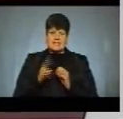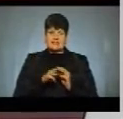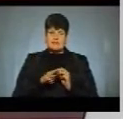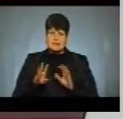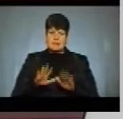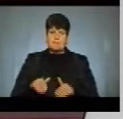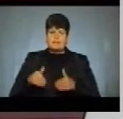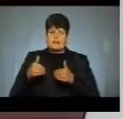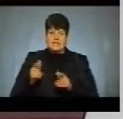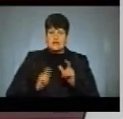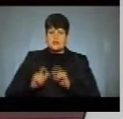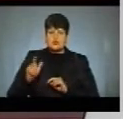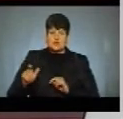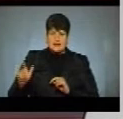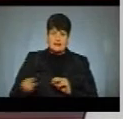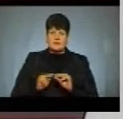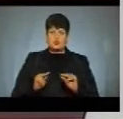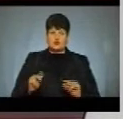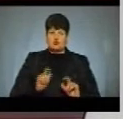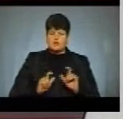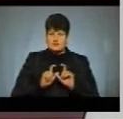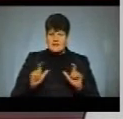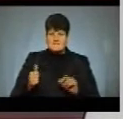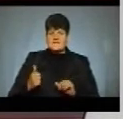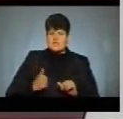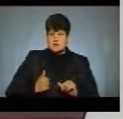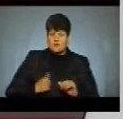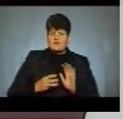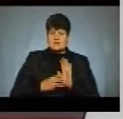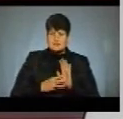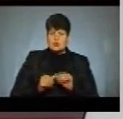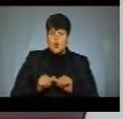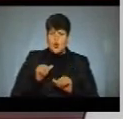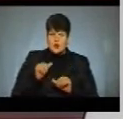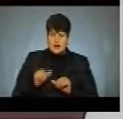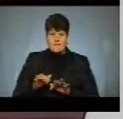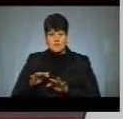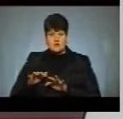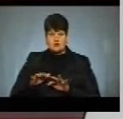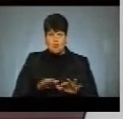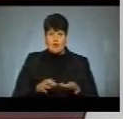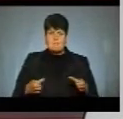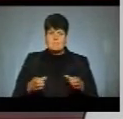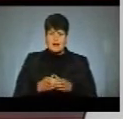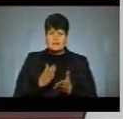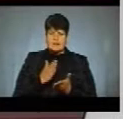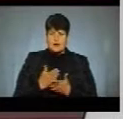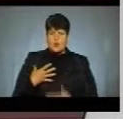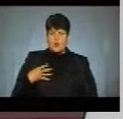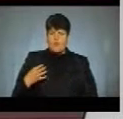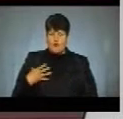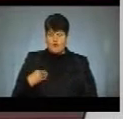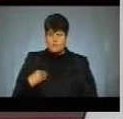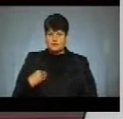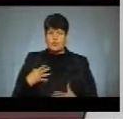історичного факультету Тернопільського педуніверситету військовим 80-ї окремої десантно-штурмової бригади, яка дислокується у Львові. До